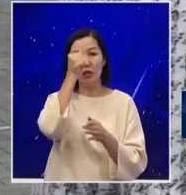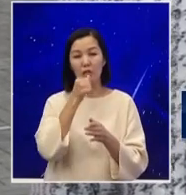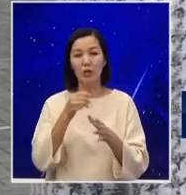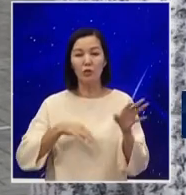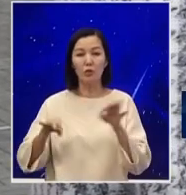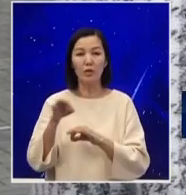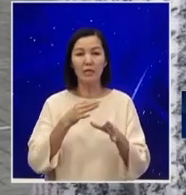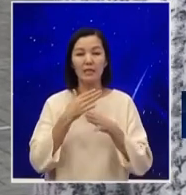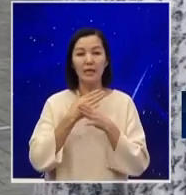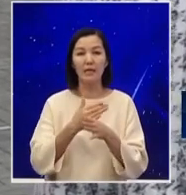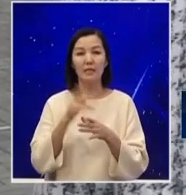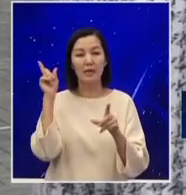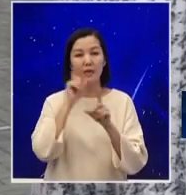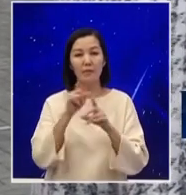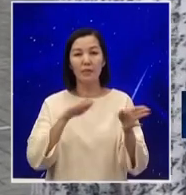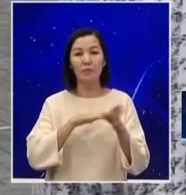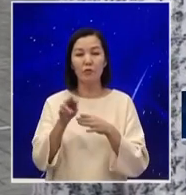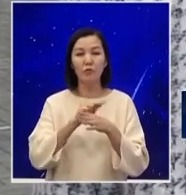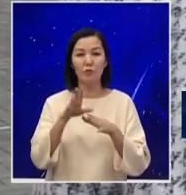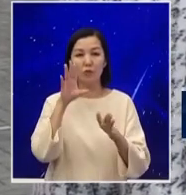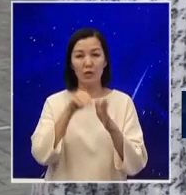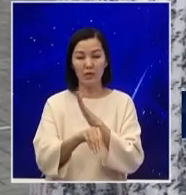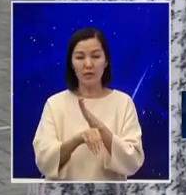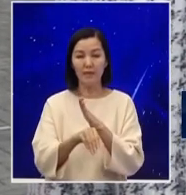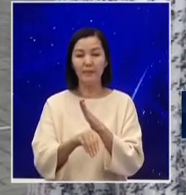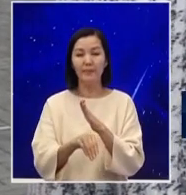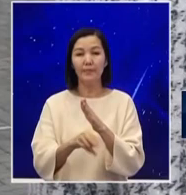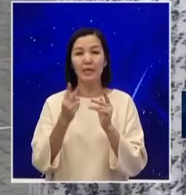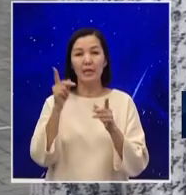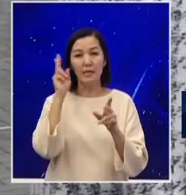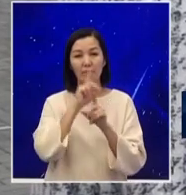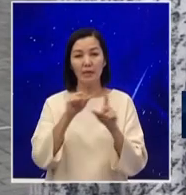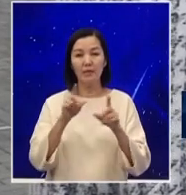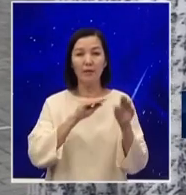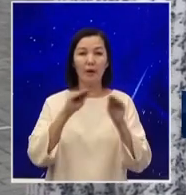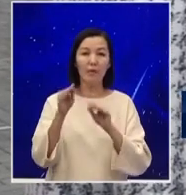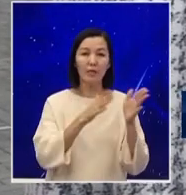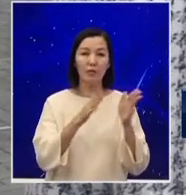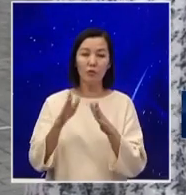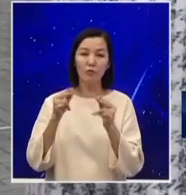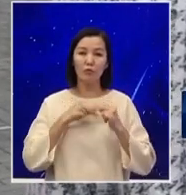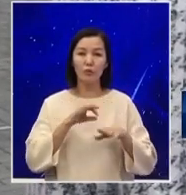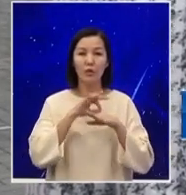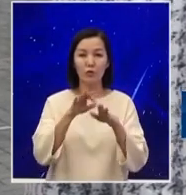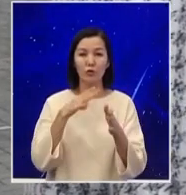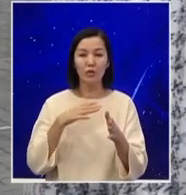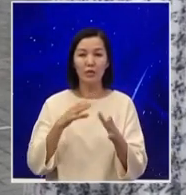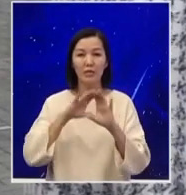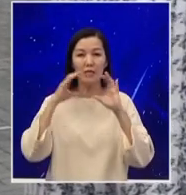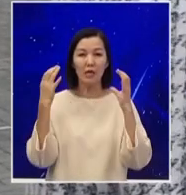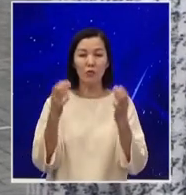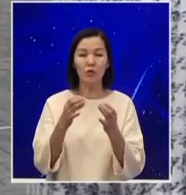аясында осы мектеп күрделі жөндеуге кірді, ал екі мектебімізде абаттандыру жұмыстары болды. Жаңа стадион